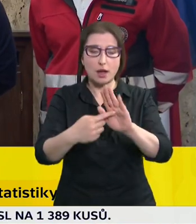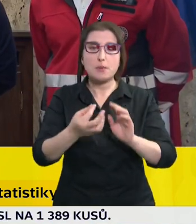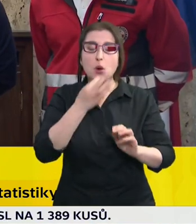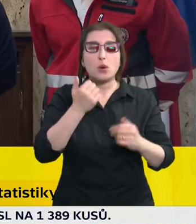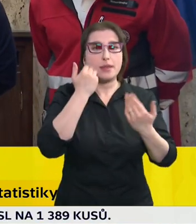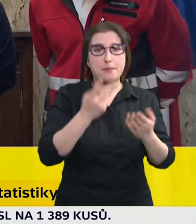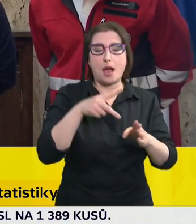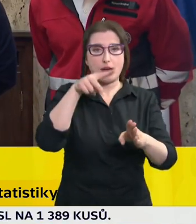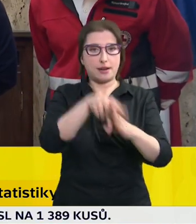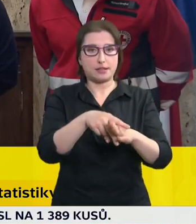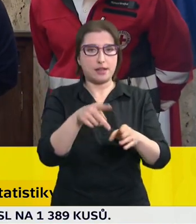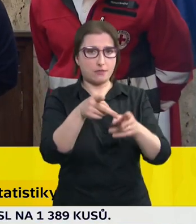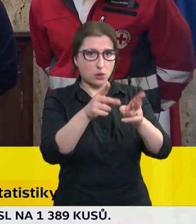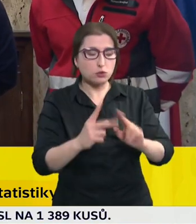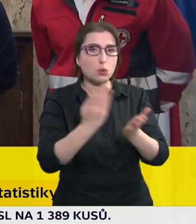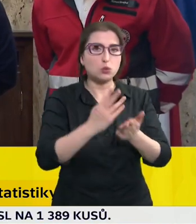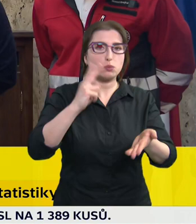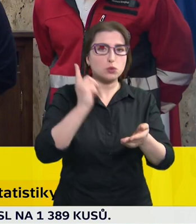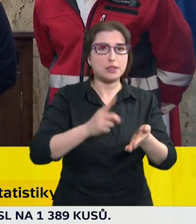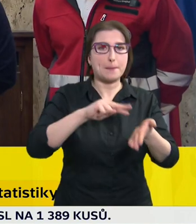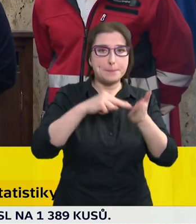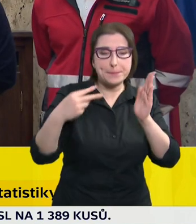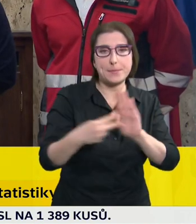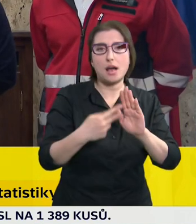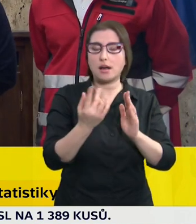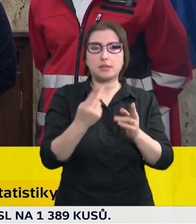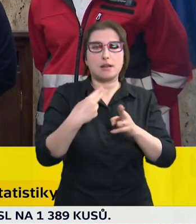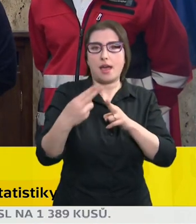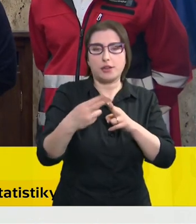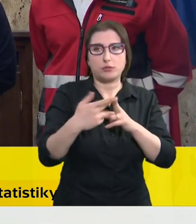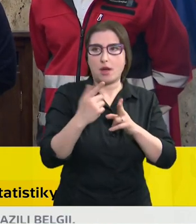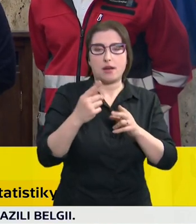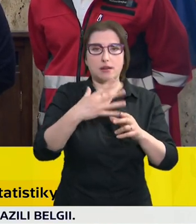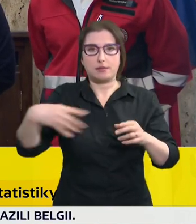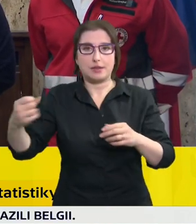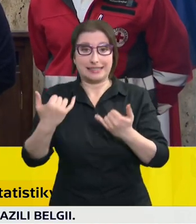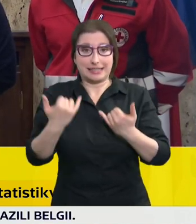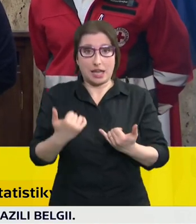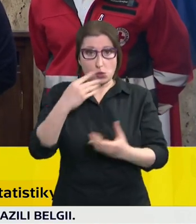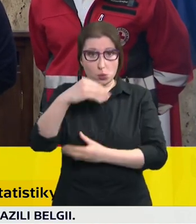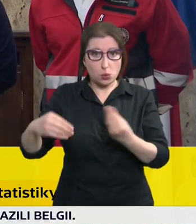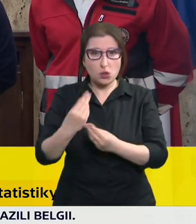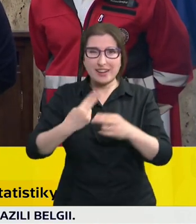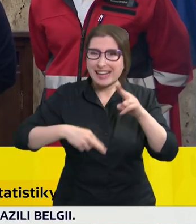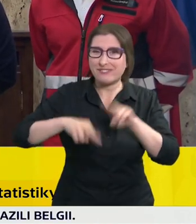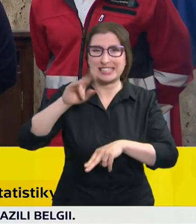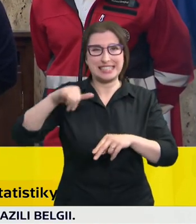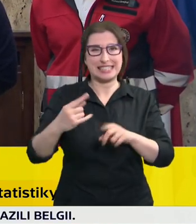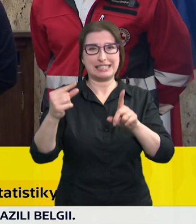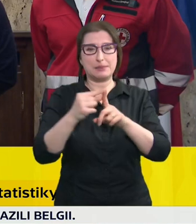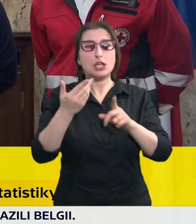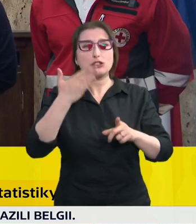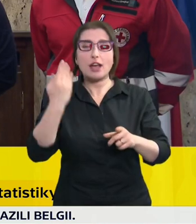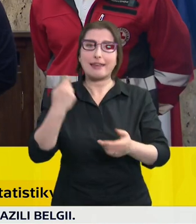lůžek, tak už musí plánovat i necovidovou péči. Jsme v únoru, to je měsíc, kdy je nejvíc potřeba intenzivní péče v českých nemocnicích.